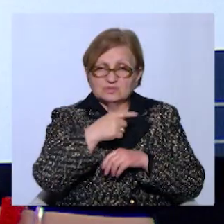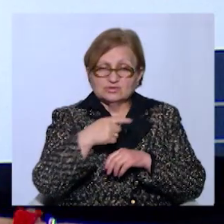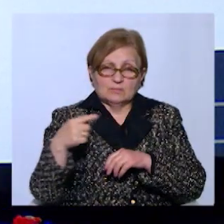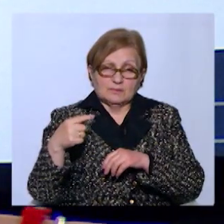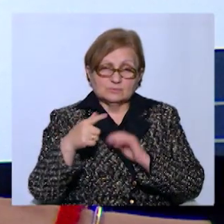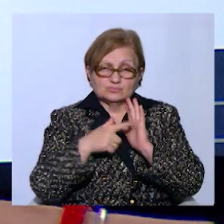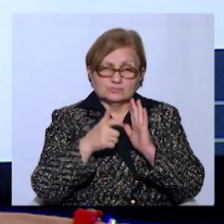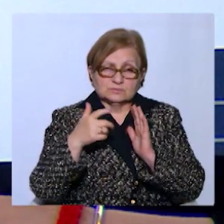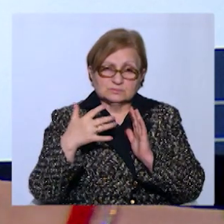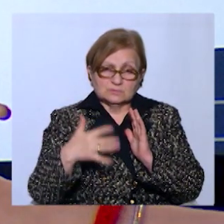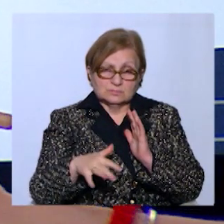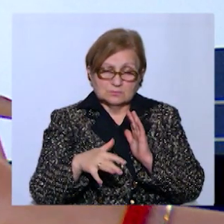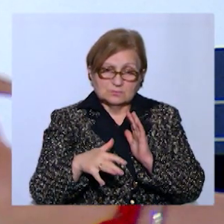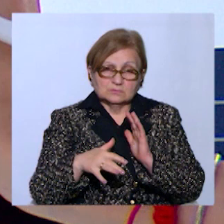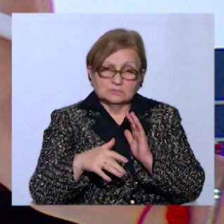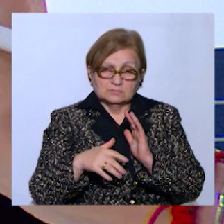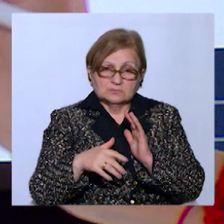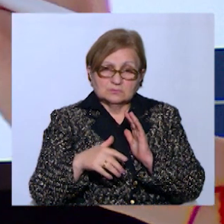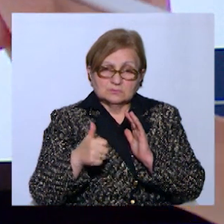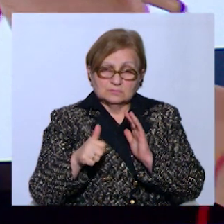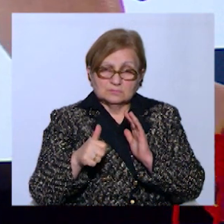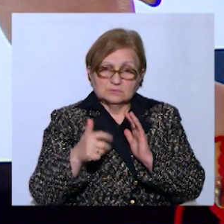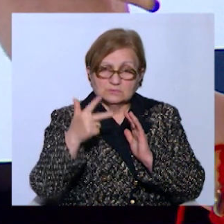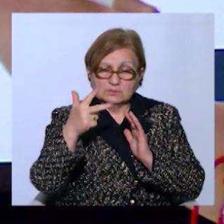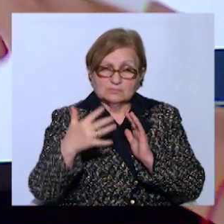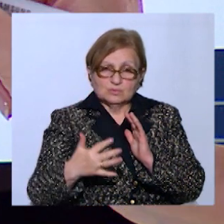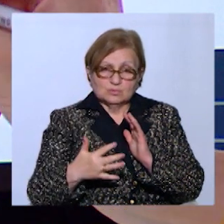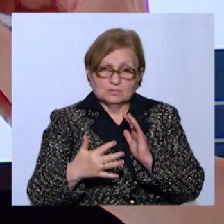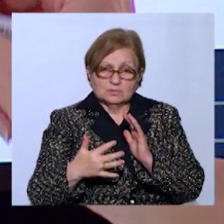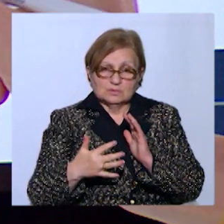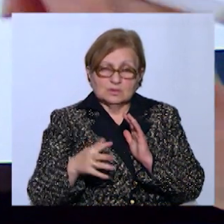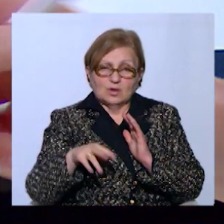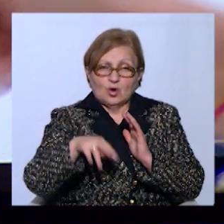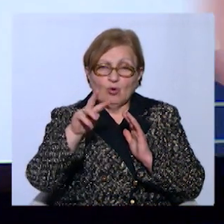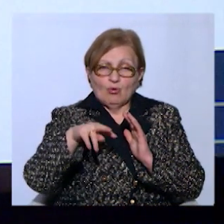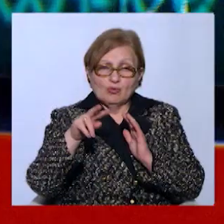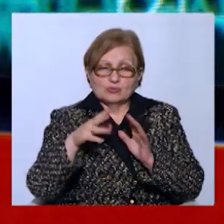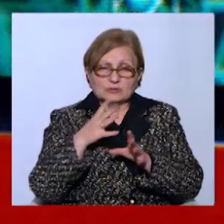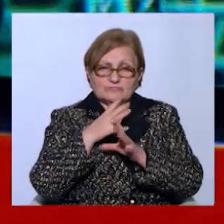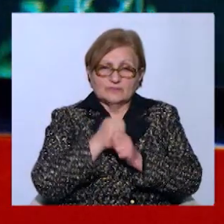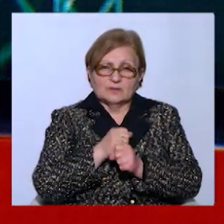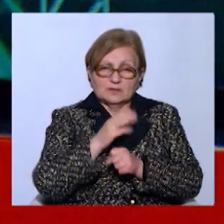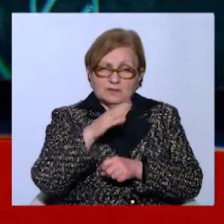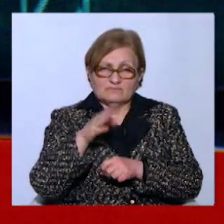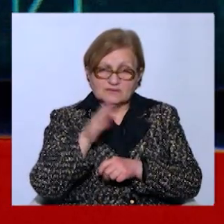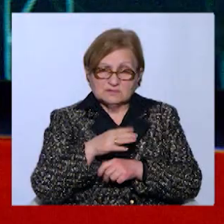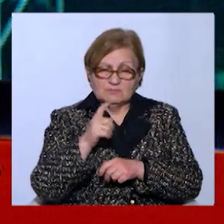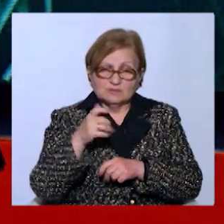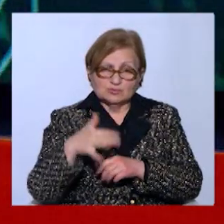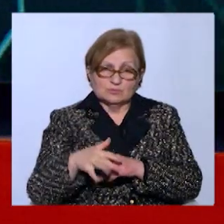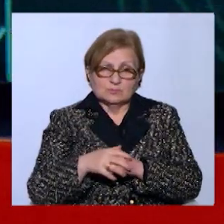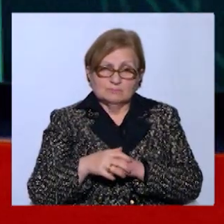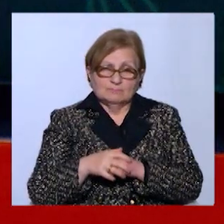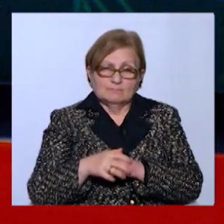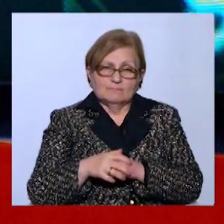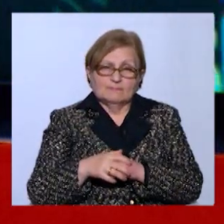შეეფარდება 750-ს, როგორც 3-5-ს, იმიტომ რომ ორივე იკვეცება 150-ზე. მოდით